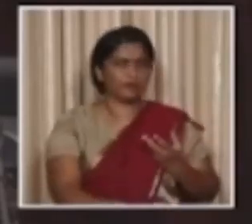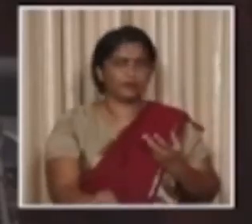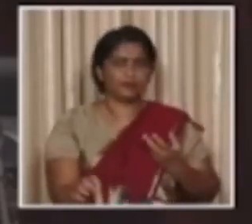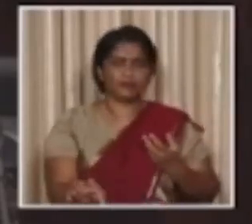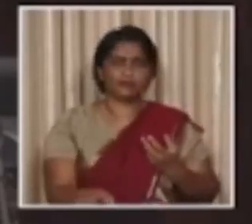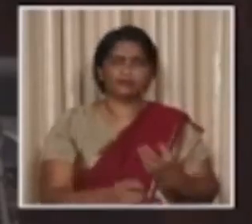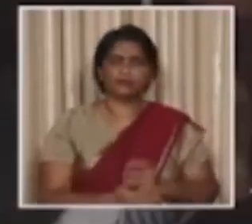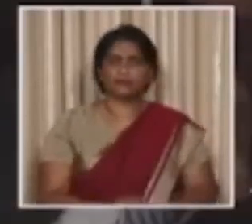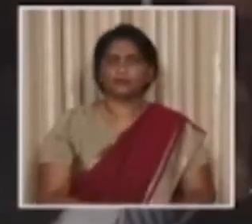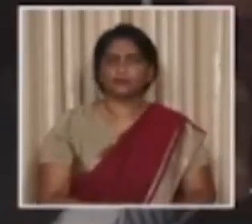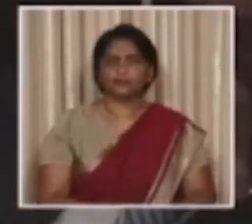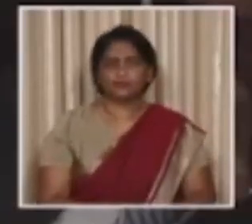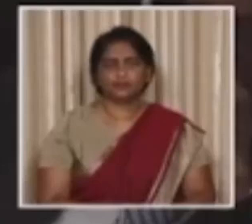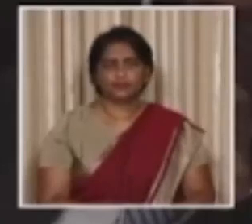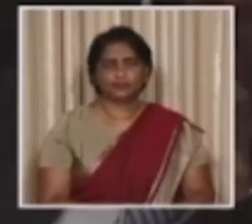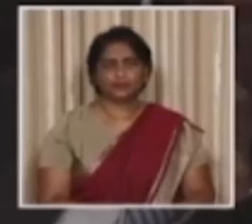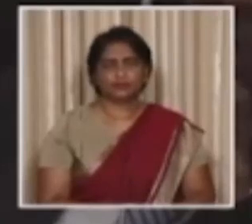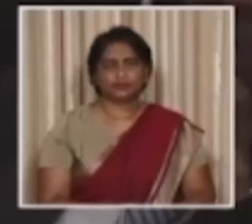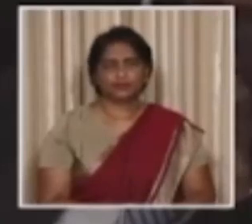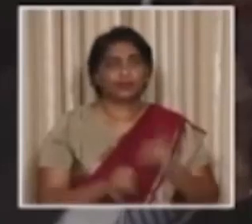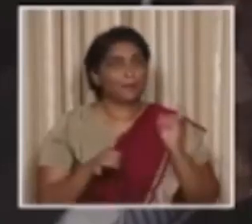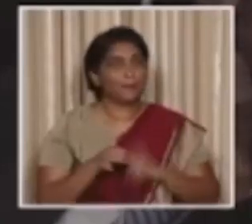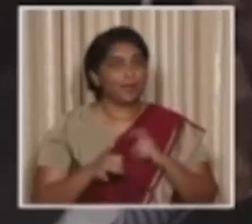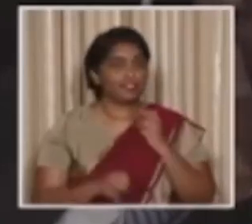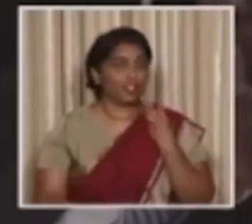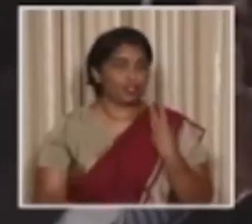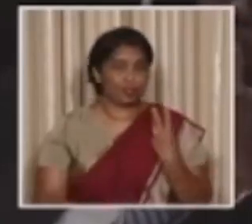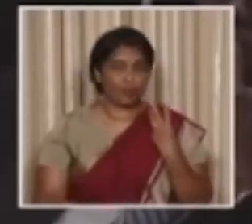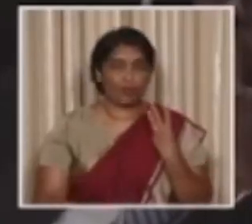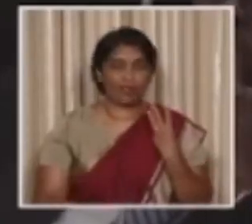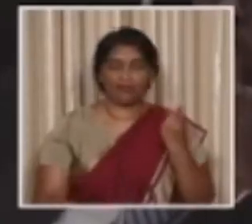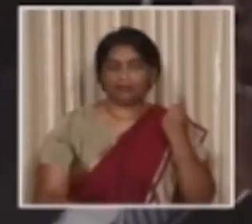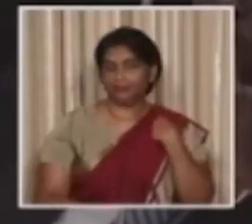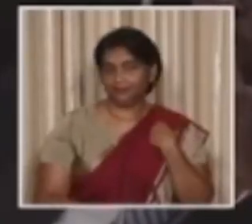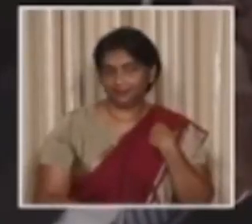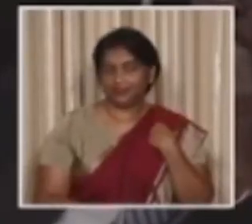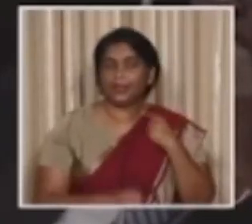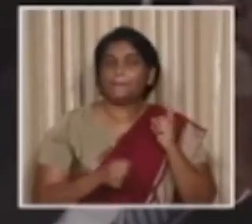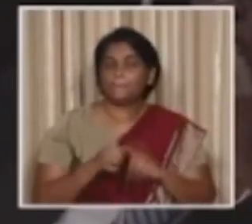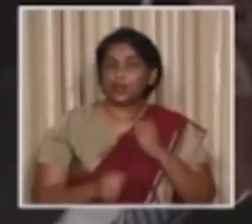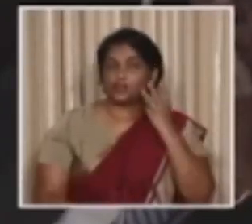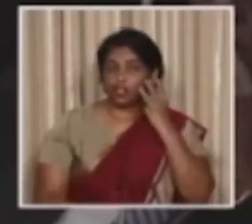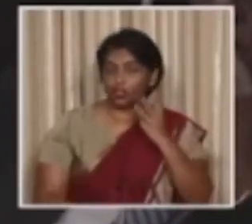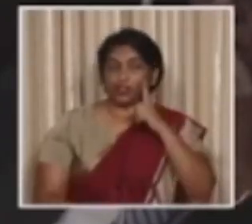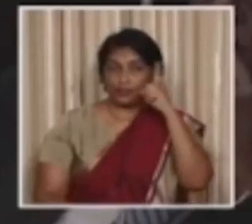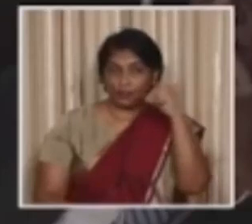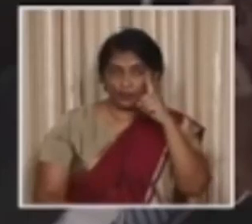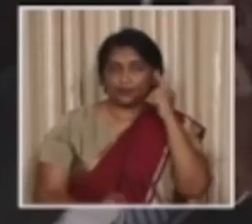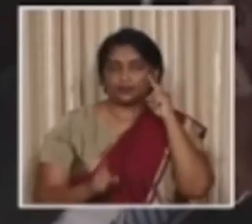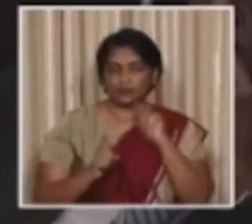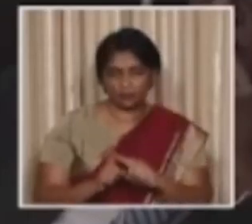මන්ත්‍රීතුමා ප්‍රශ්න තුනක් නැගුවා. ඒ ප්‍රශ්න තුළින් පළවෙනි